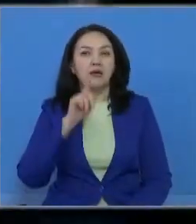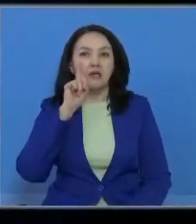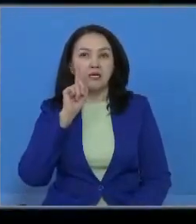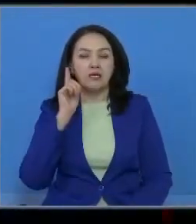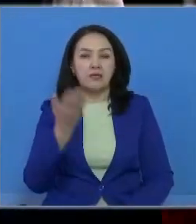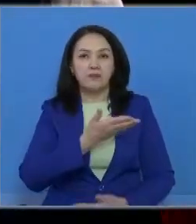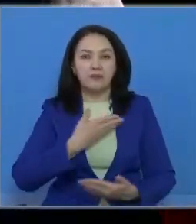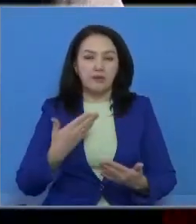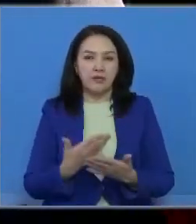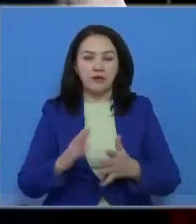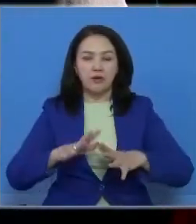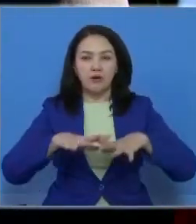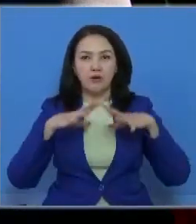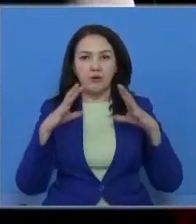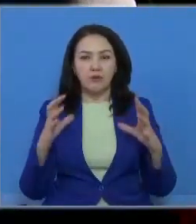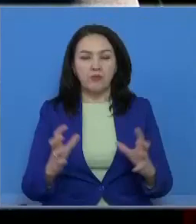біздерге үлкен